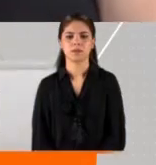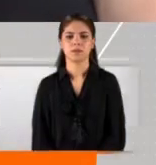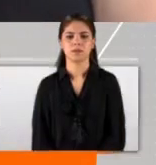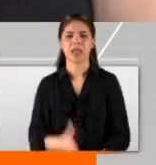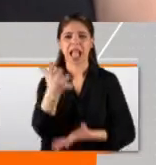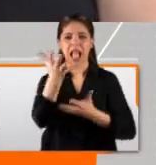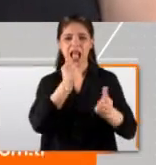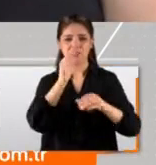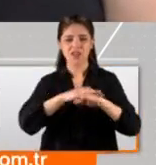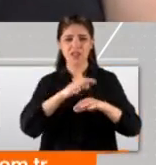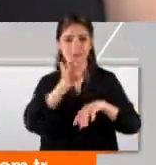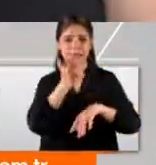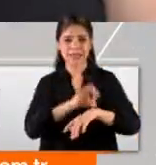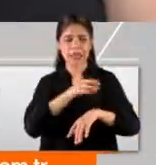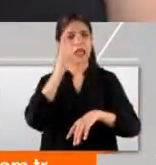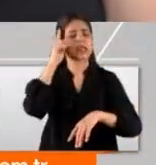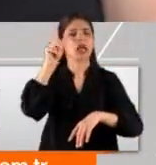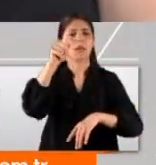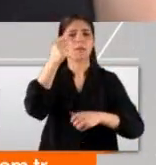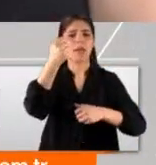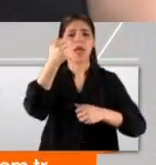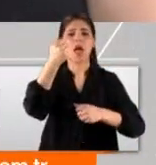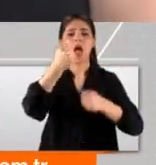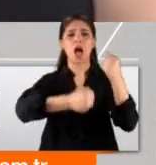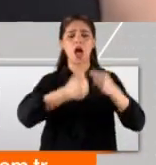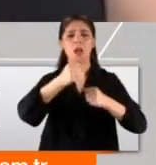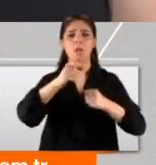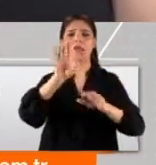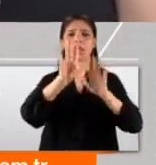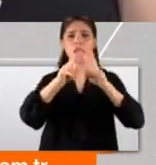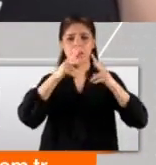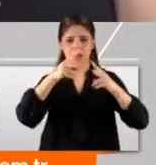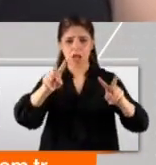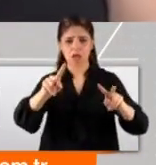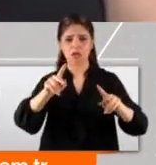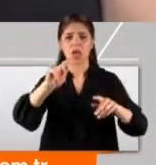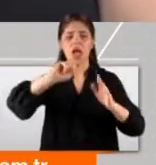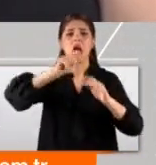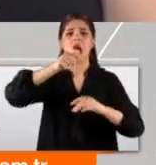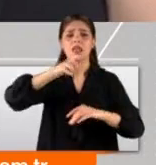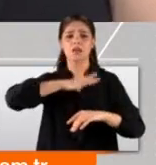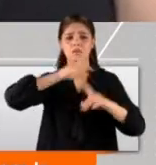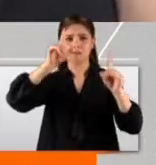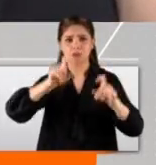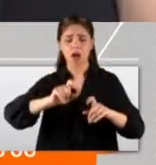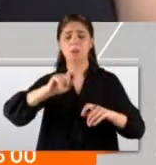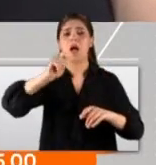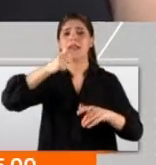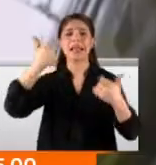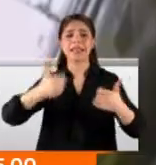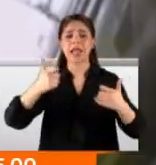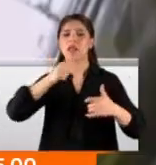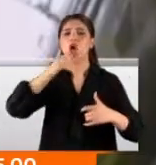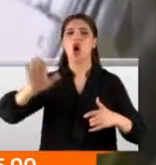Alışveriş ettiğim esnada tanımadığım bir arabanın kapısını açıp anahtar var mı, anahtar nerede diye oğlumu sıkıştırıp